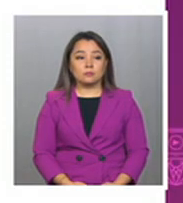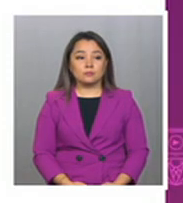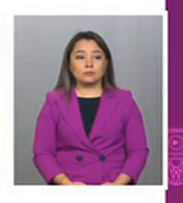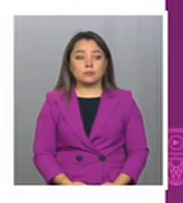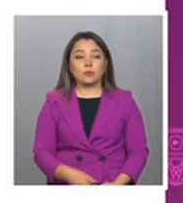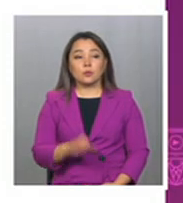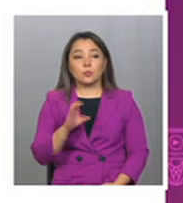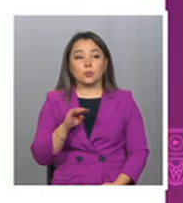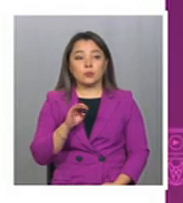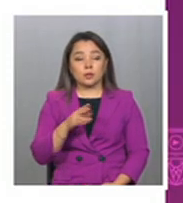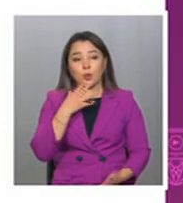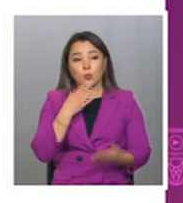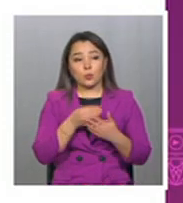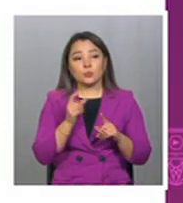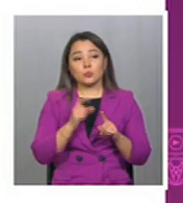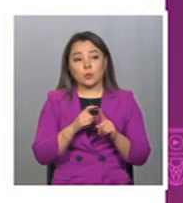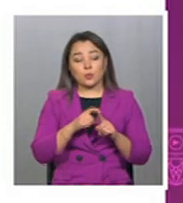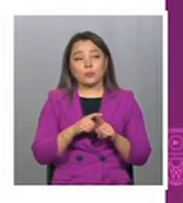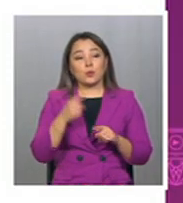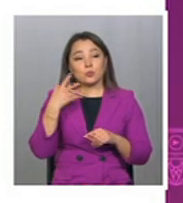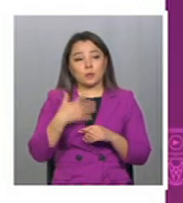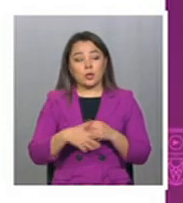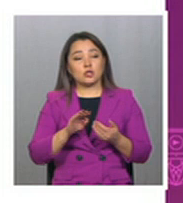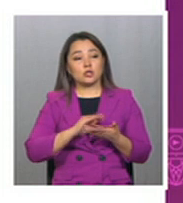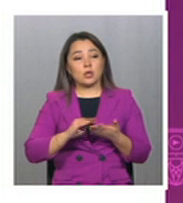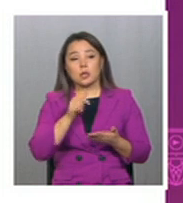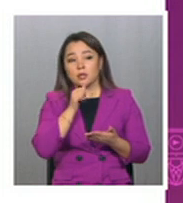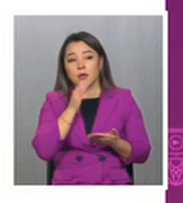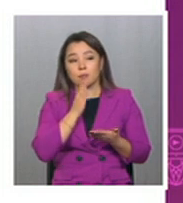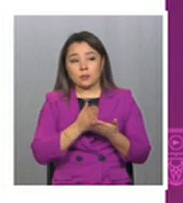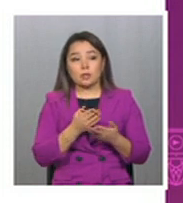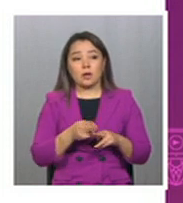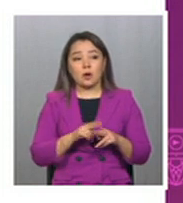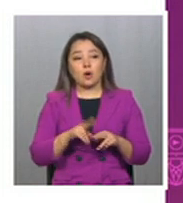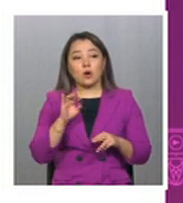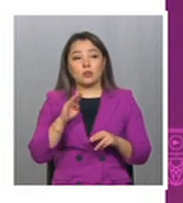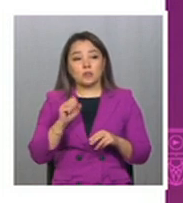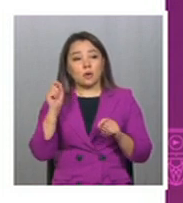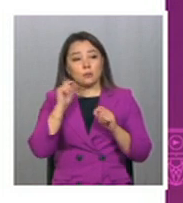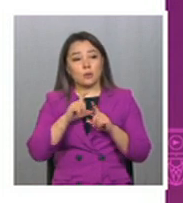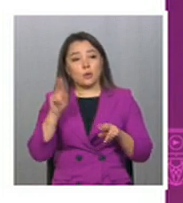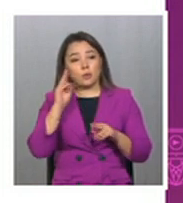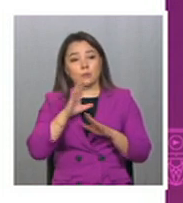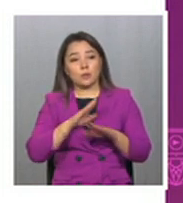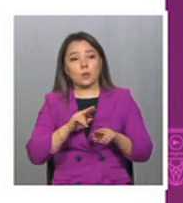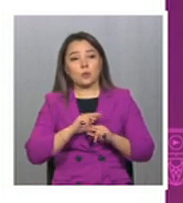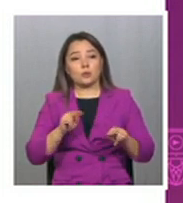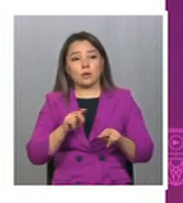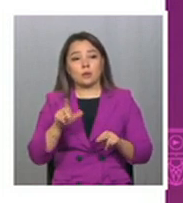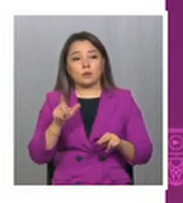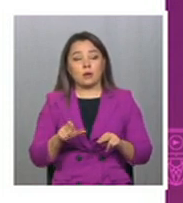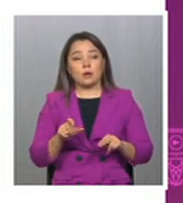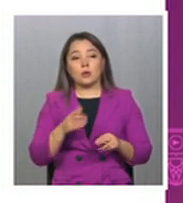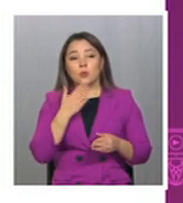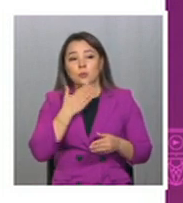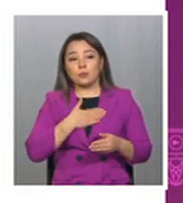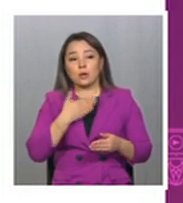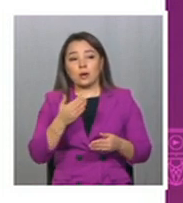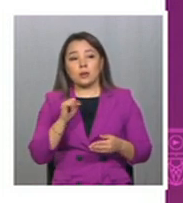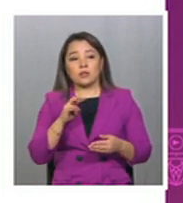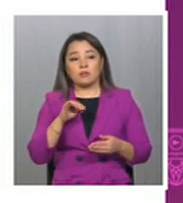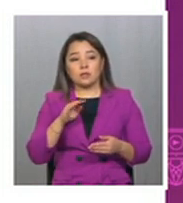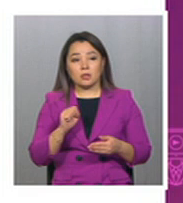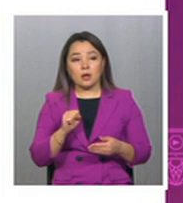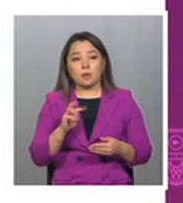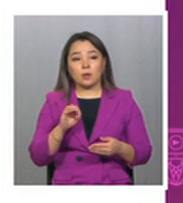Сюжетті өз сөзімізбен түсіндіріп жазсақ. Қожаның сабақ оқымай келіп сүйікті ұстазы Анфиса Михайловнаның орыс